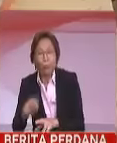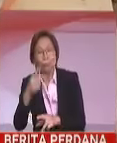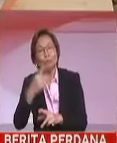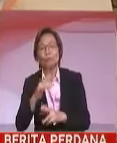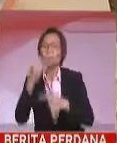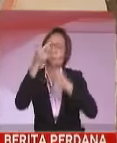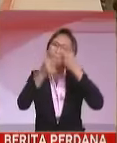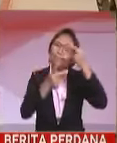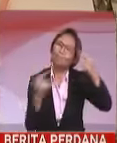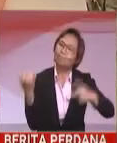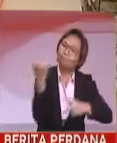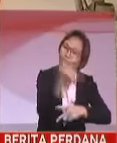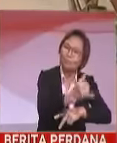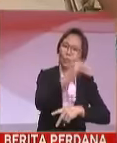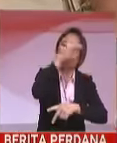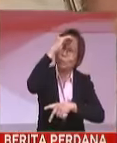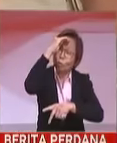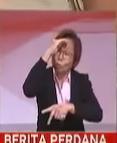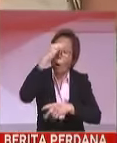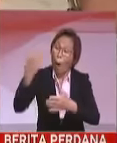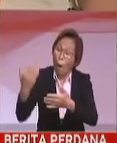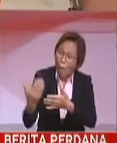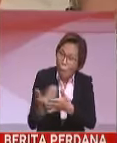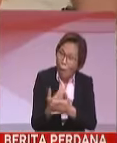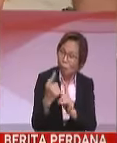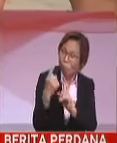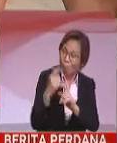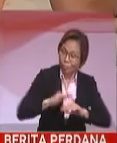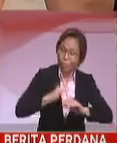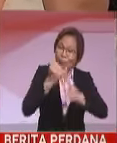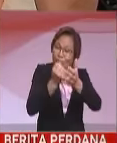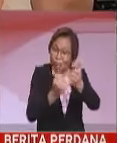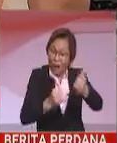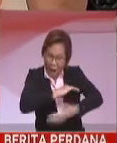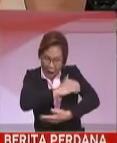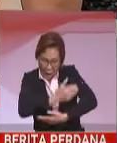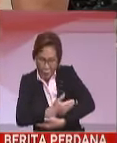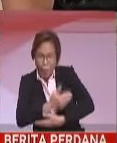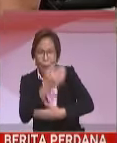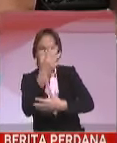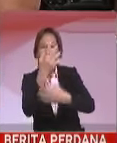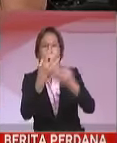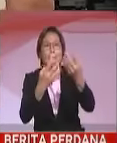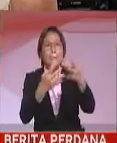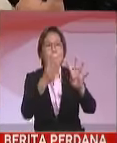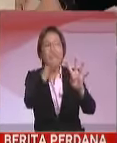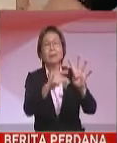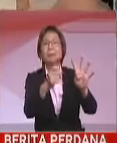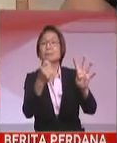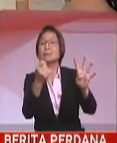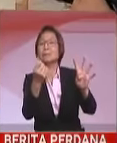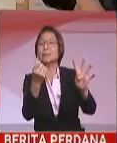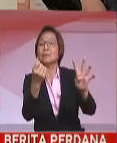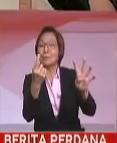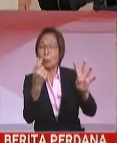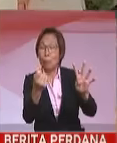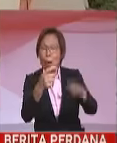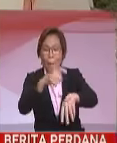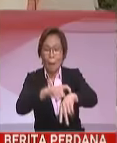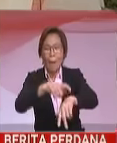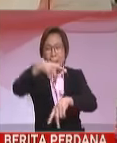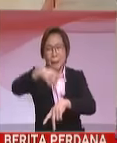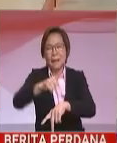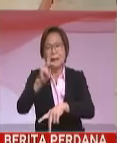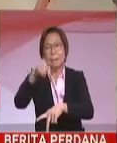untuk melawat Syafiq di Johor yang baru dikurniakan cahaya mata 14 November lalu, sebaik sahaja tempoh